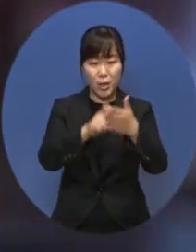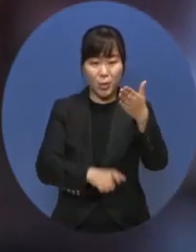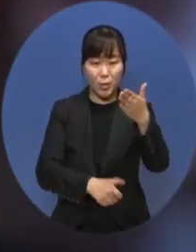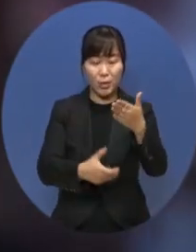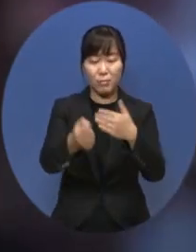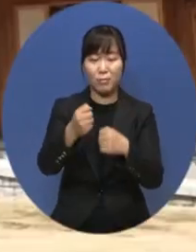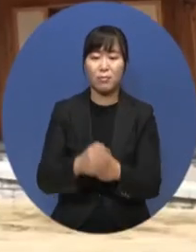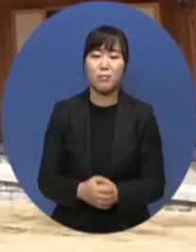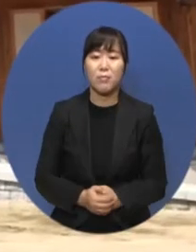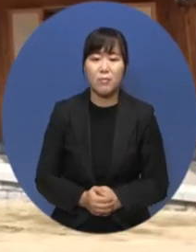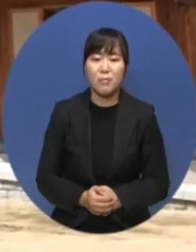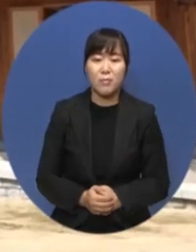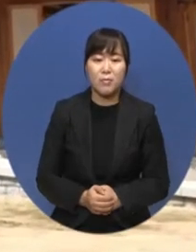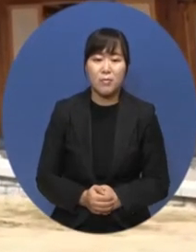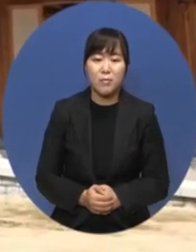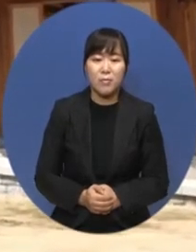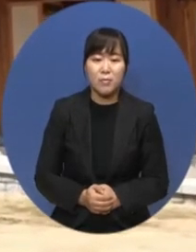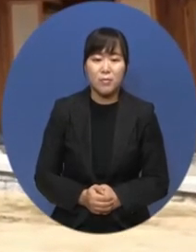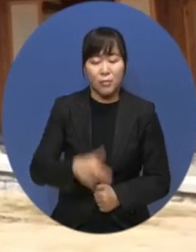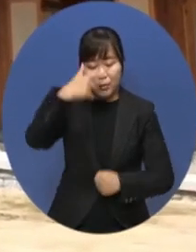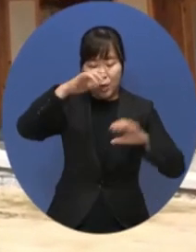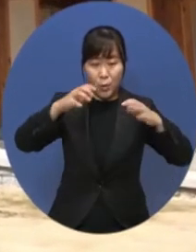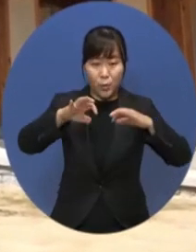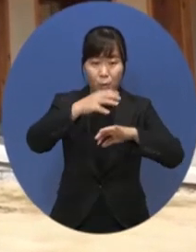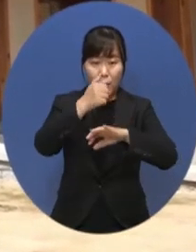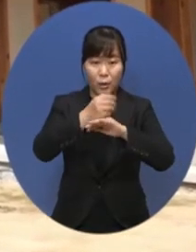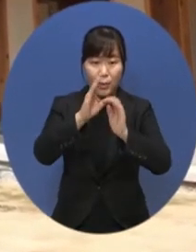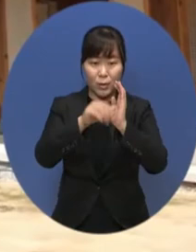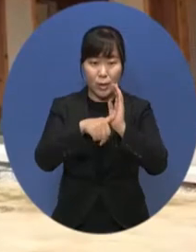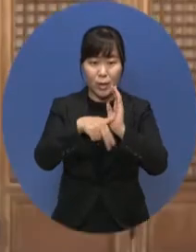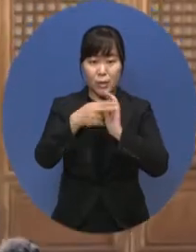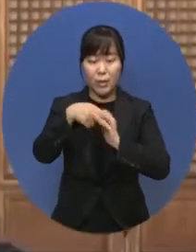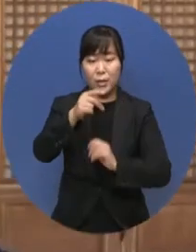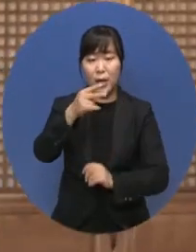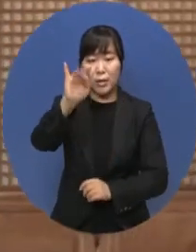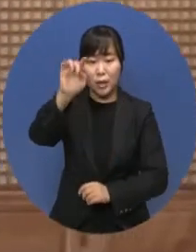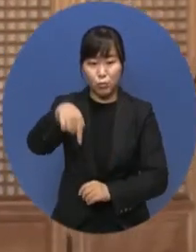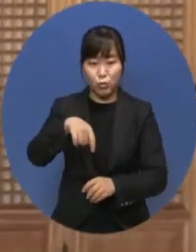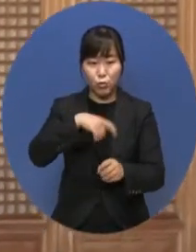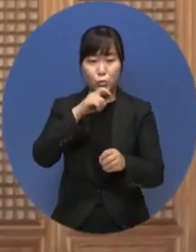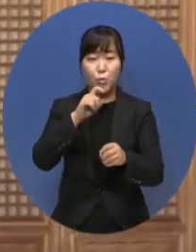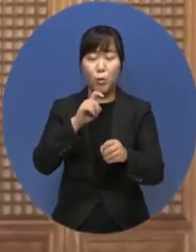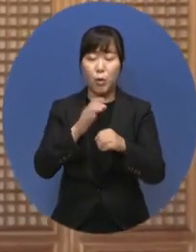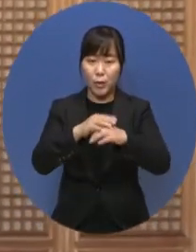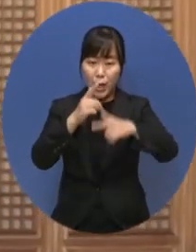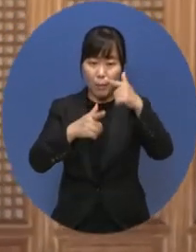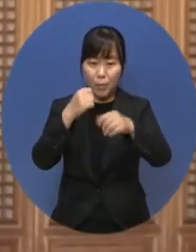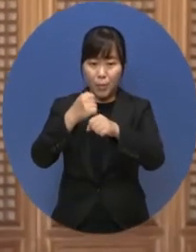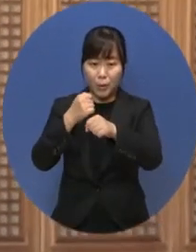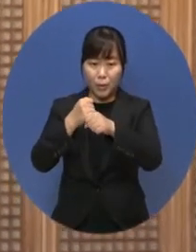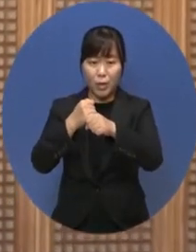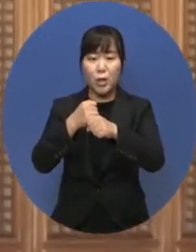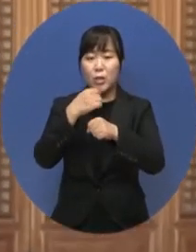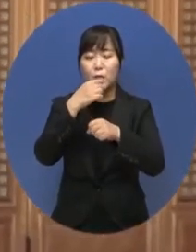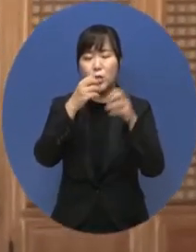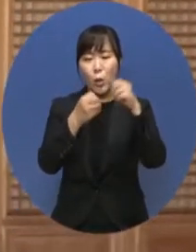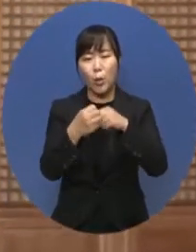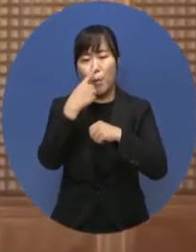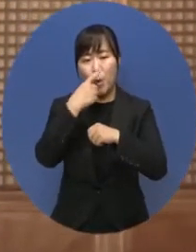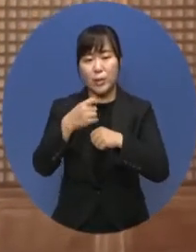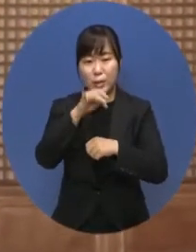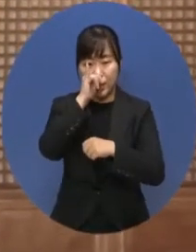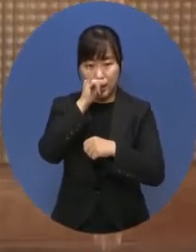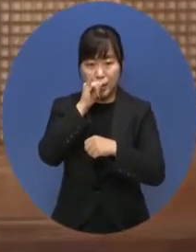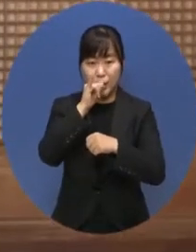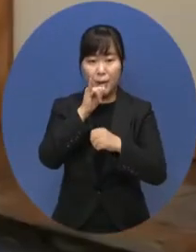남겼습니다. 이어 조선왕조시대 4대 부가의 목재로 지어진 한국 고유 전통 멋을 드러내는 전통